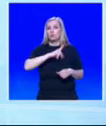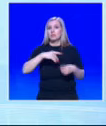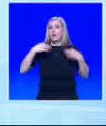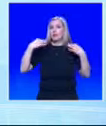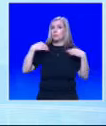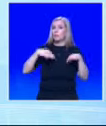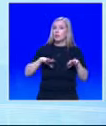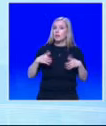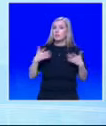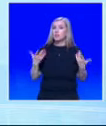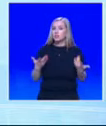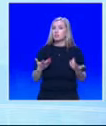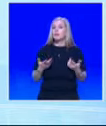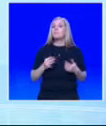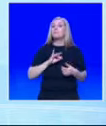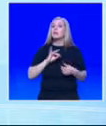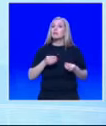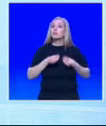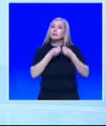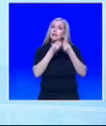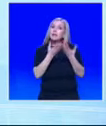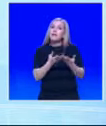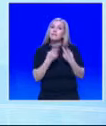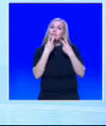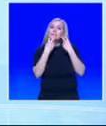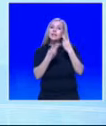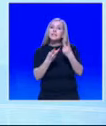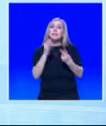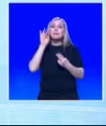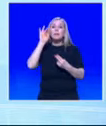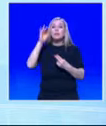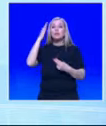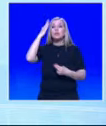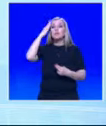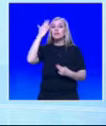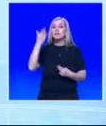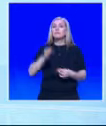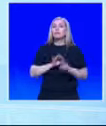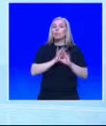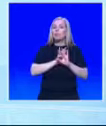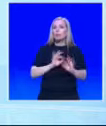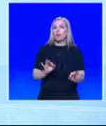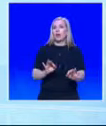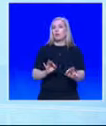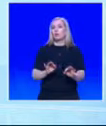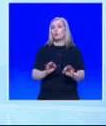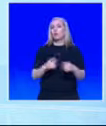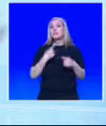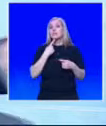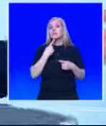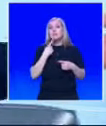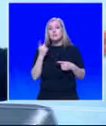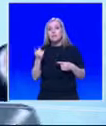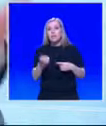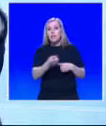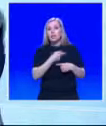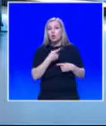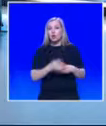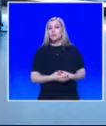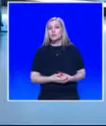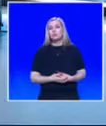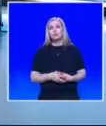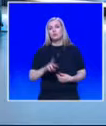социал-демократическа по характер и да дава визия за бъдещето на страната съвсем конкретно, измеримо, така че хората да видят перспектива.